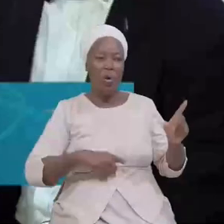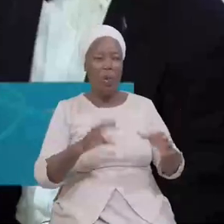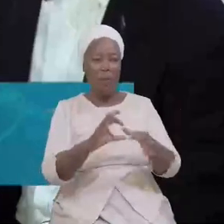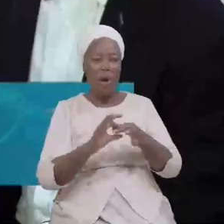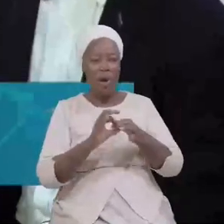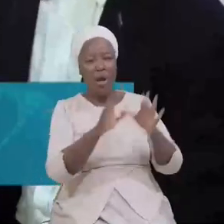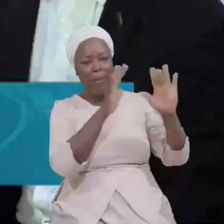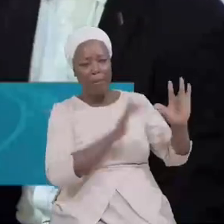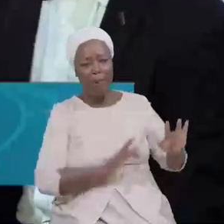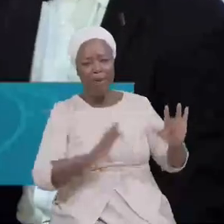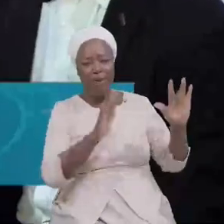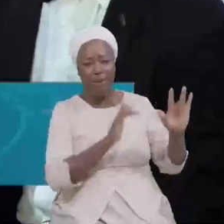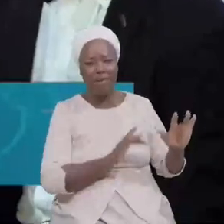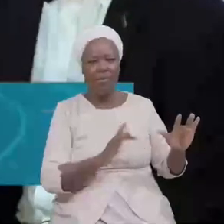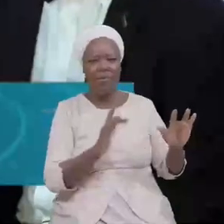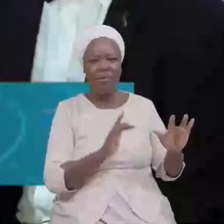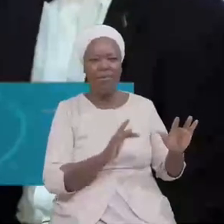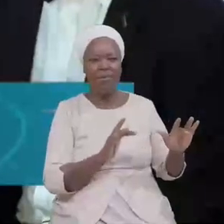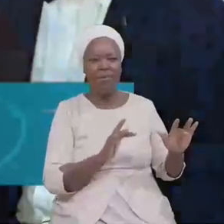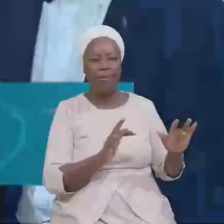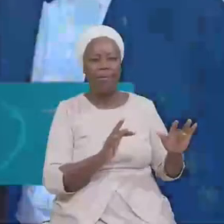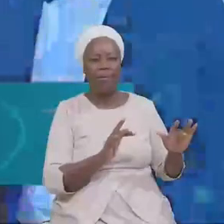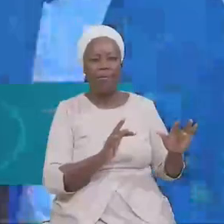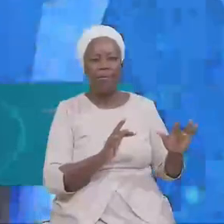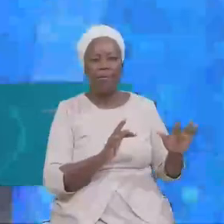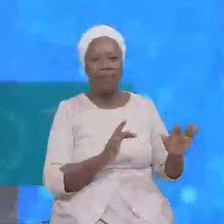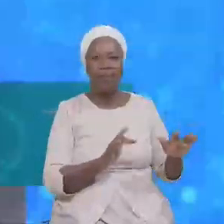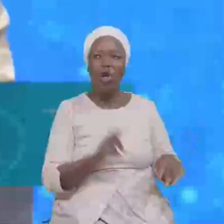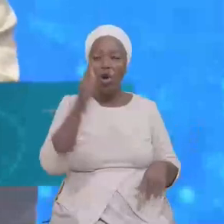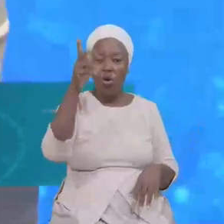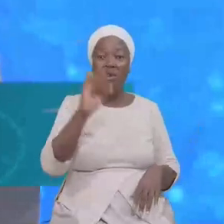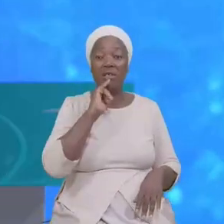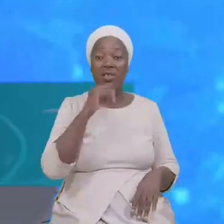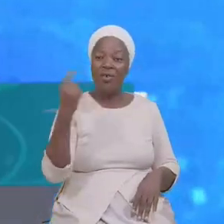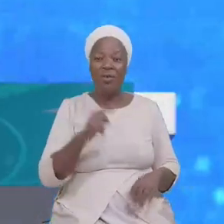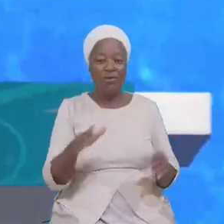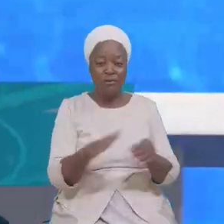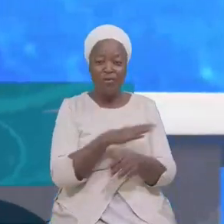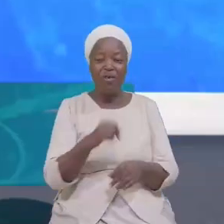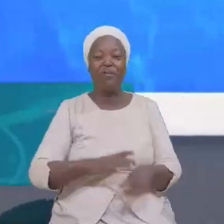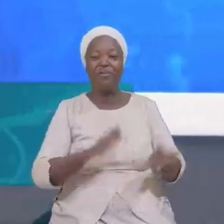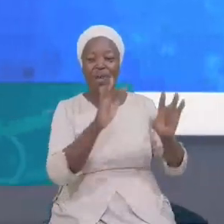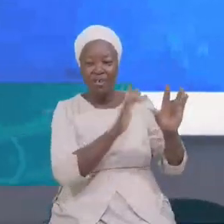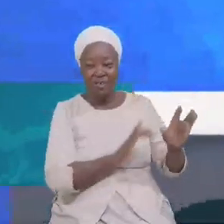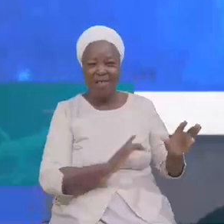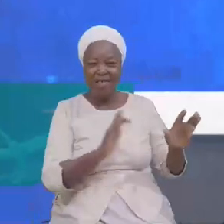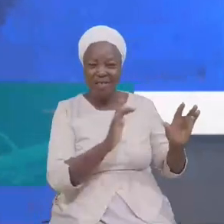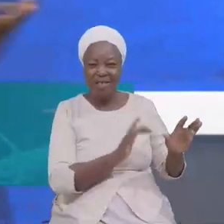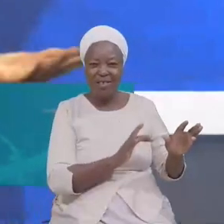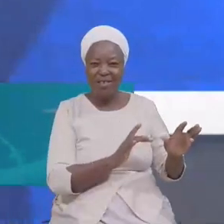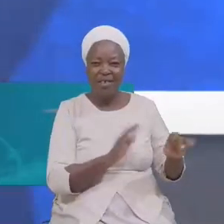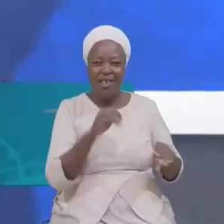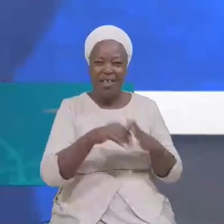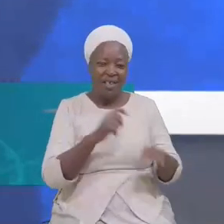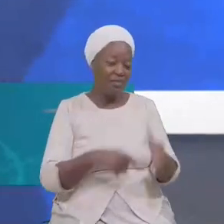À toi aussi, Seigneur, la bonté. Dieu est toujours plein de bonté. Par